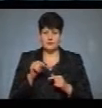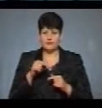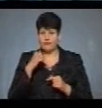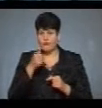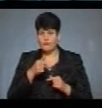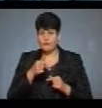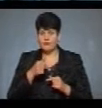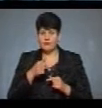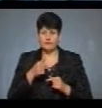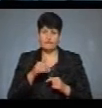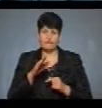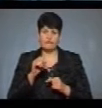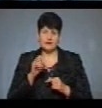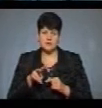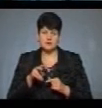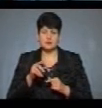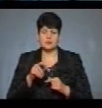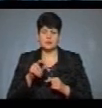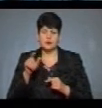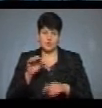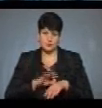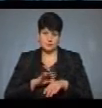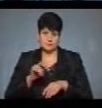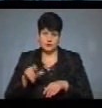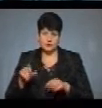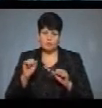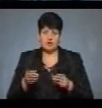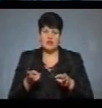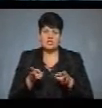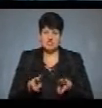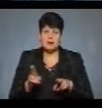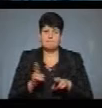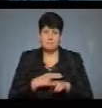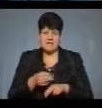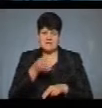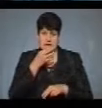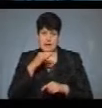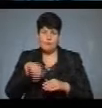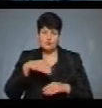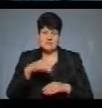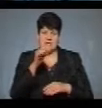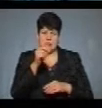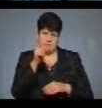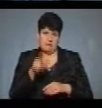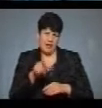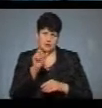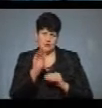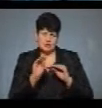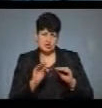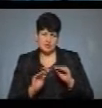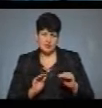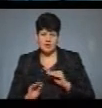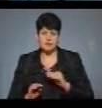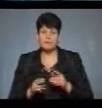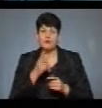які приймають терапію, можуть залишитися без ліків. І на ялинці пусті баночки від ліків, які символізують,